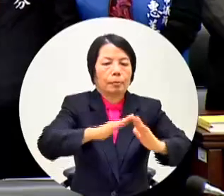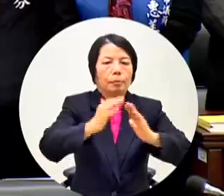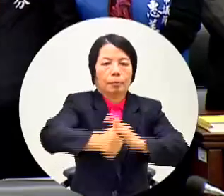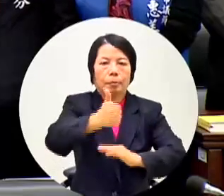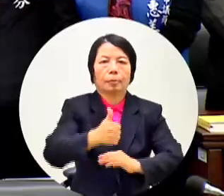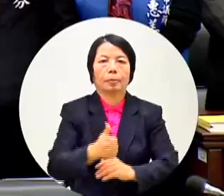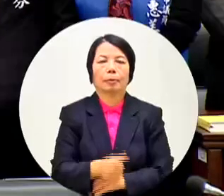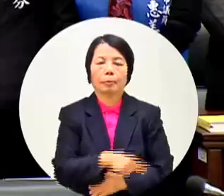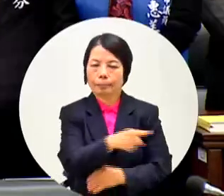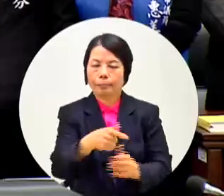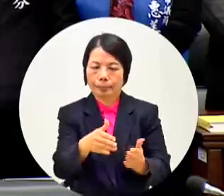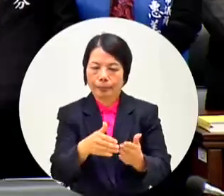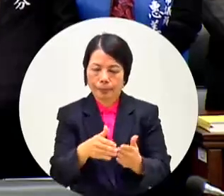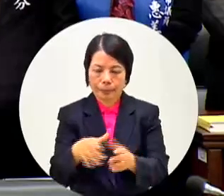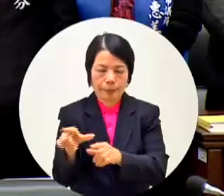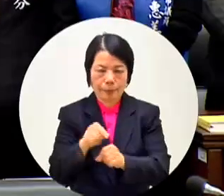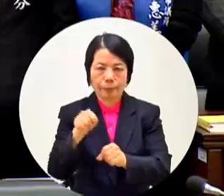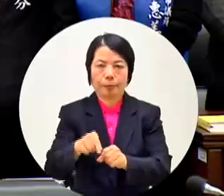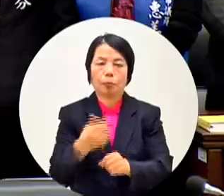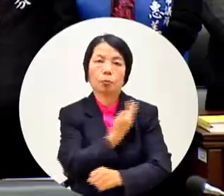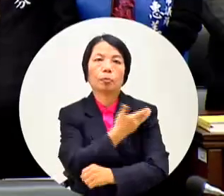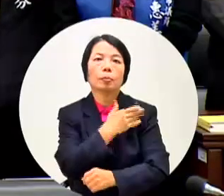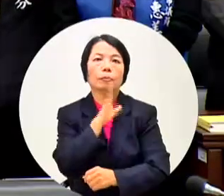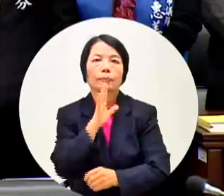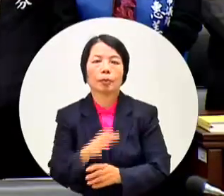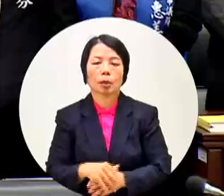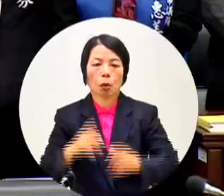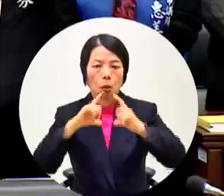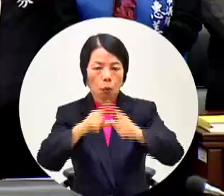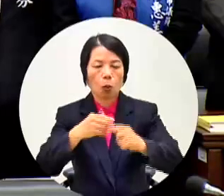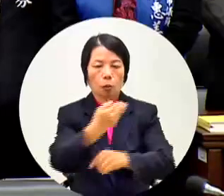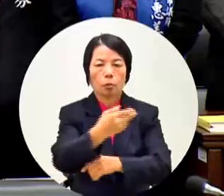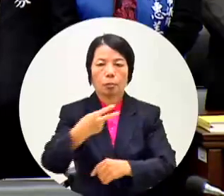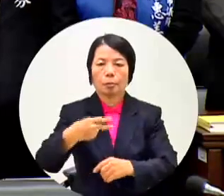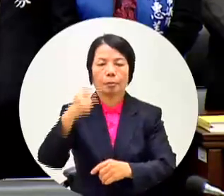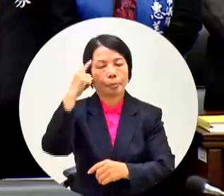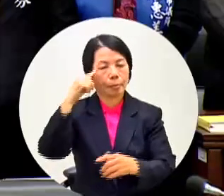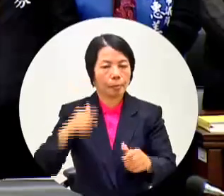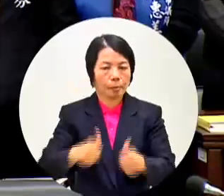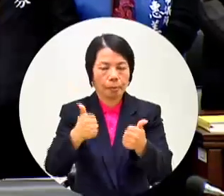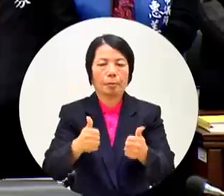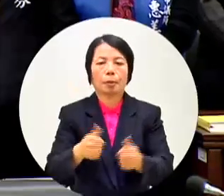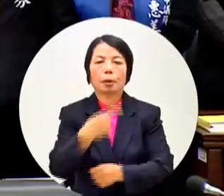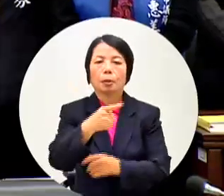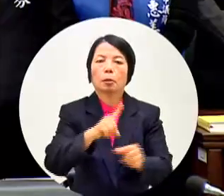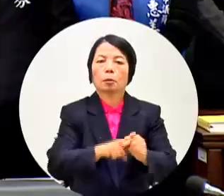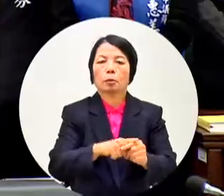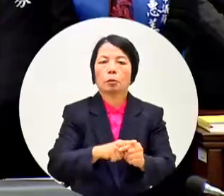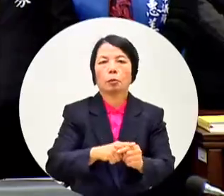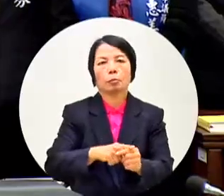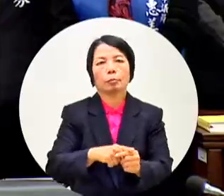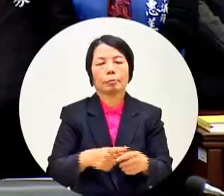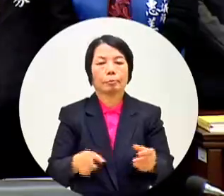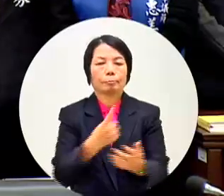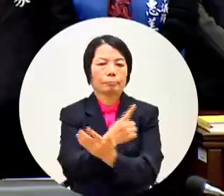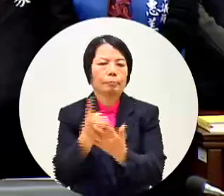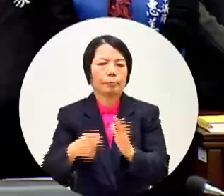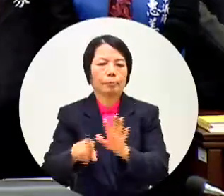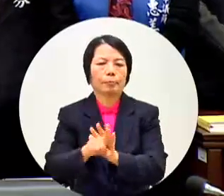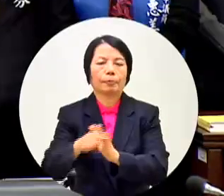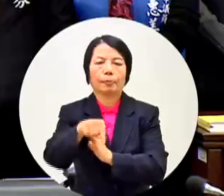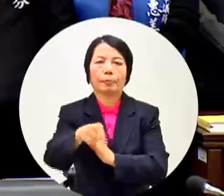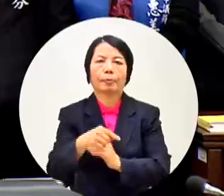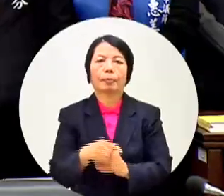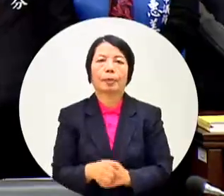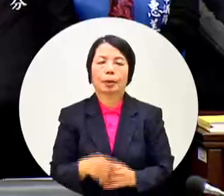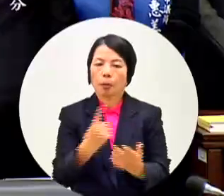不管在回答92共识也好，一中各表，我在想市长的一个整体的一个坚决的信心，